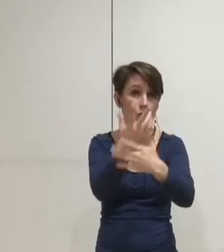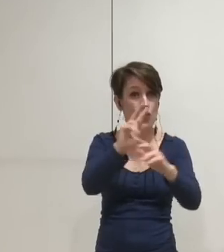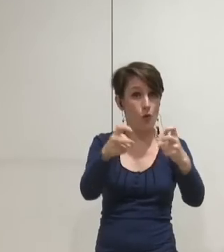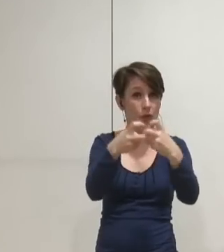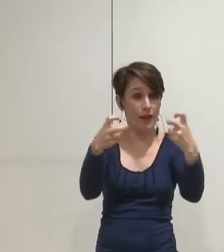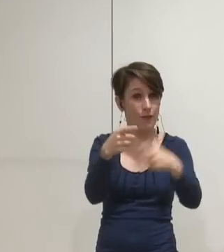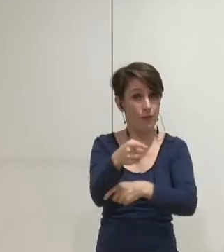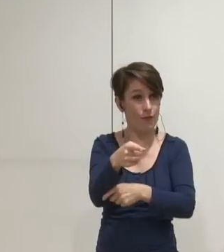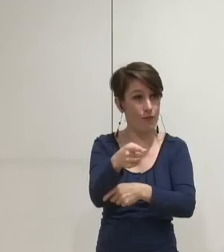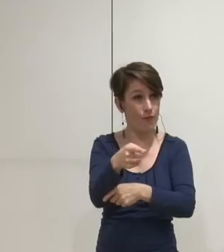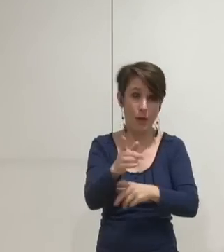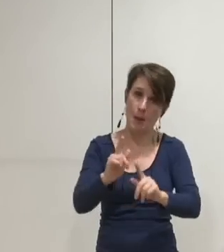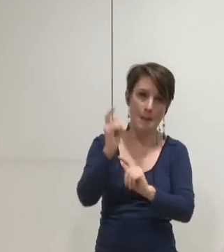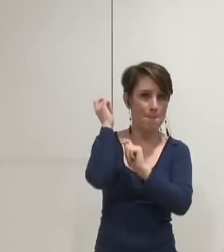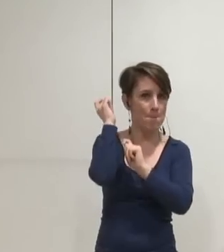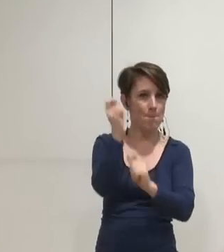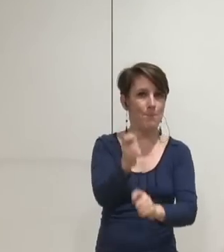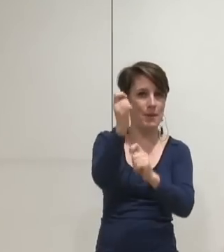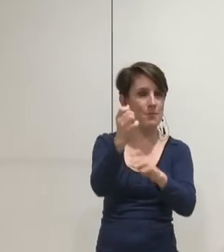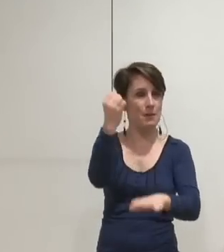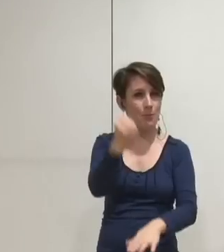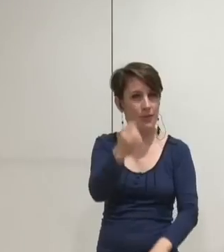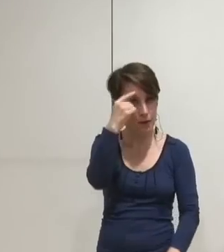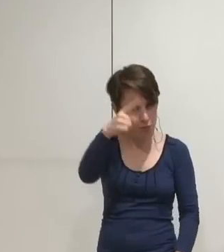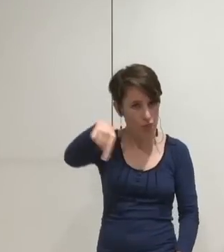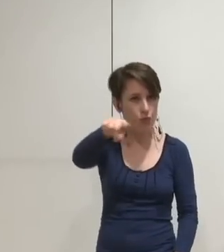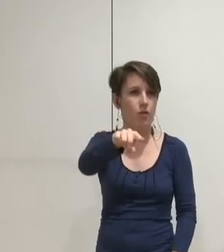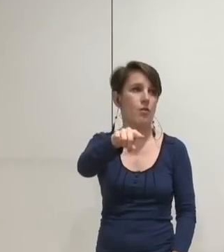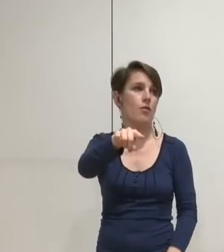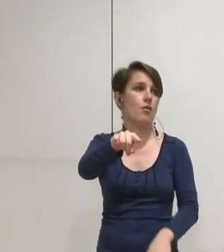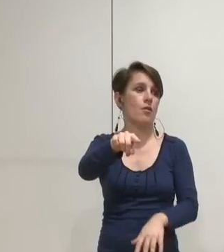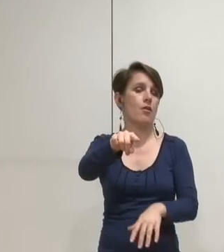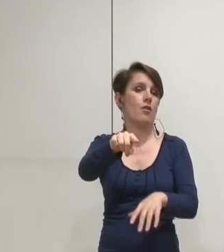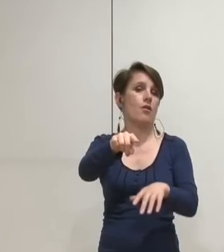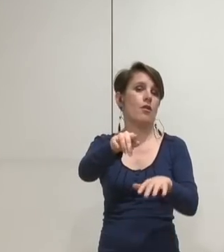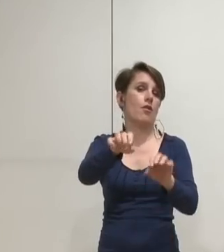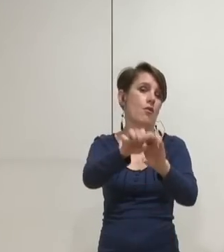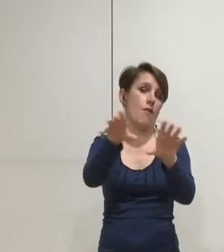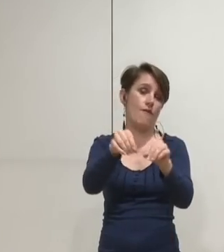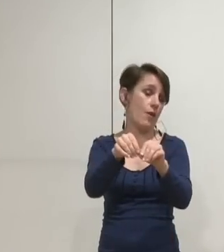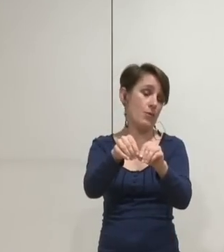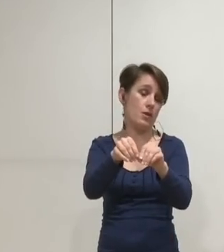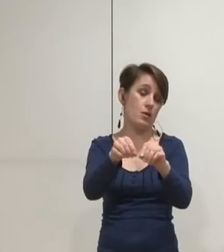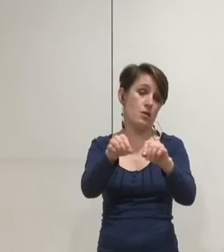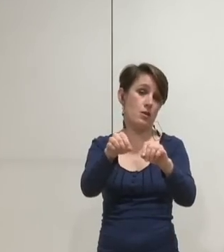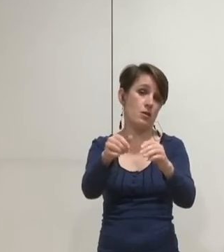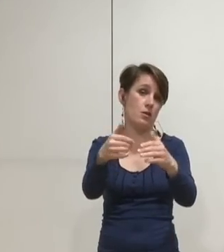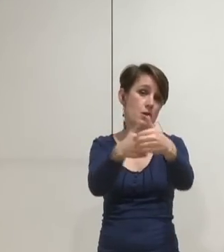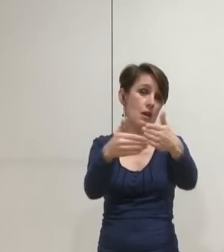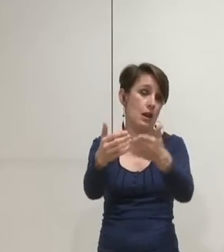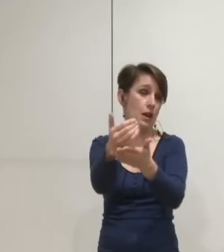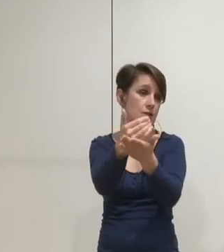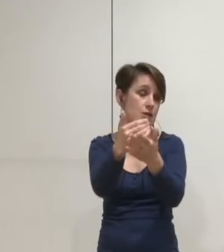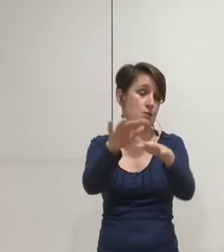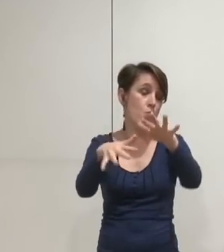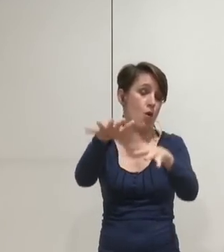œuvre vont pénaliser le pouvoir d'achat des classes moyennes et je parle pas là